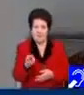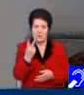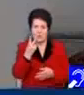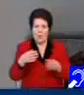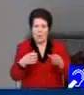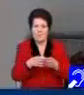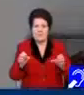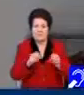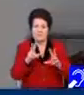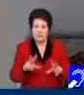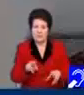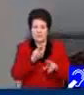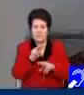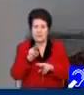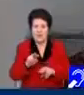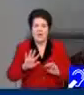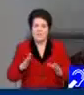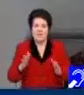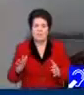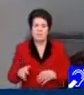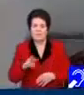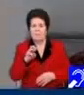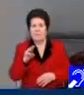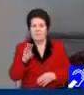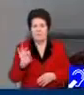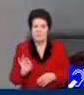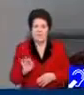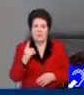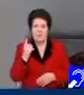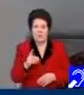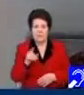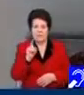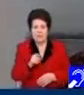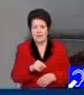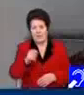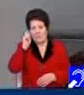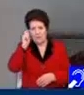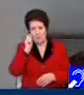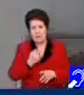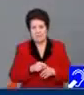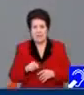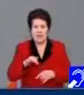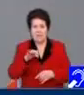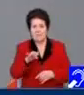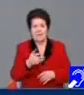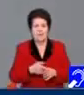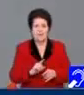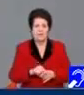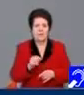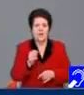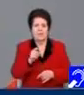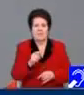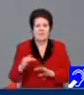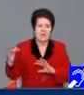companie specializată în monitorizarea fenomenelor meteo extreme. Una dintre ele a surprins un bărbat care mergea calm în afara razei de acțiune a